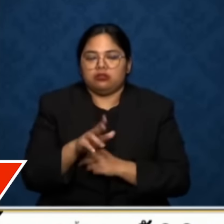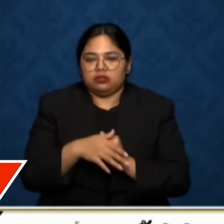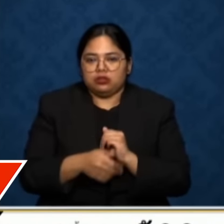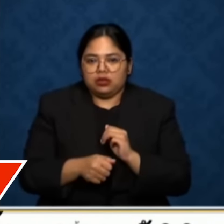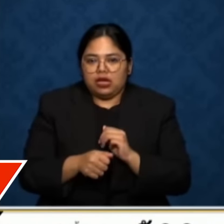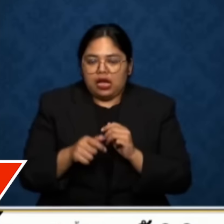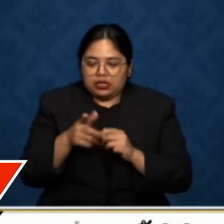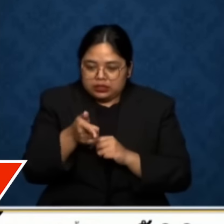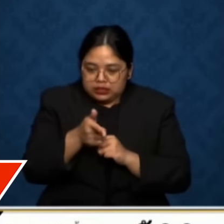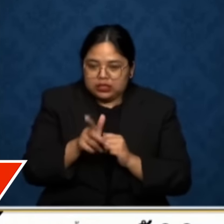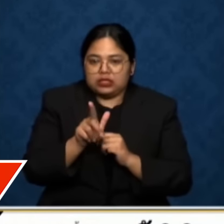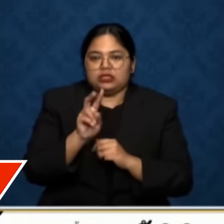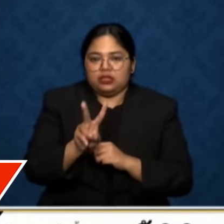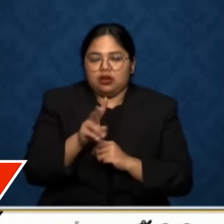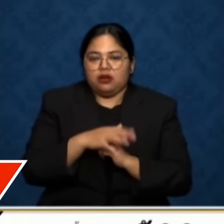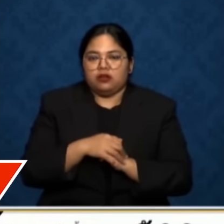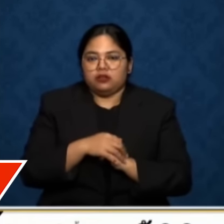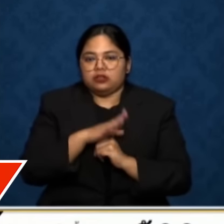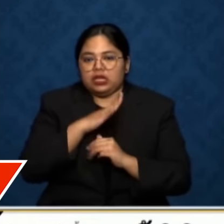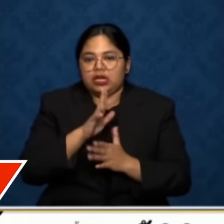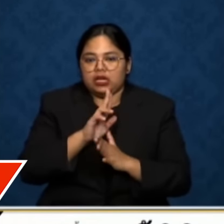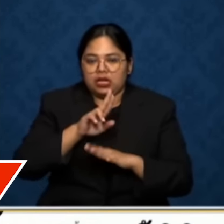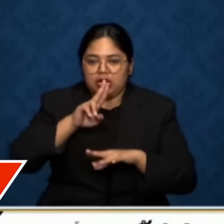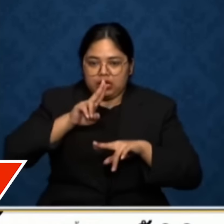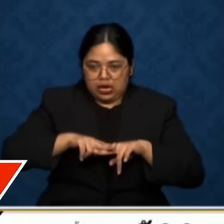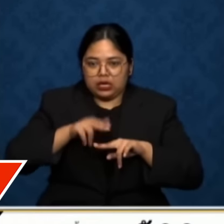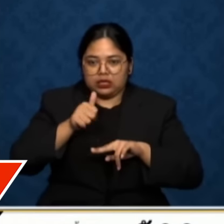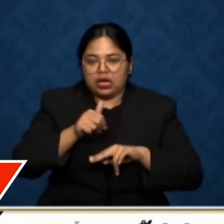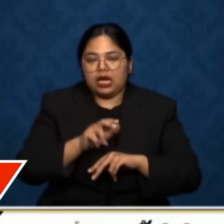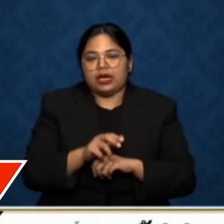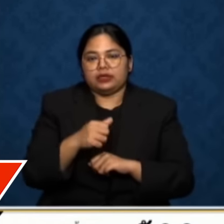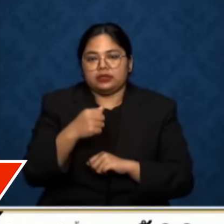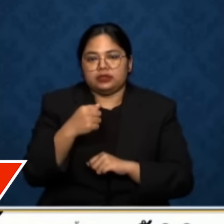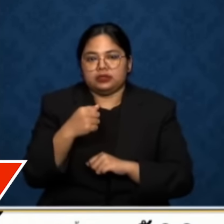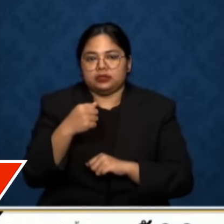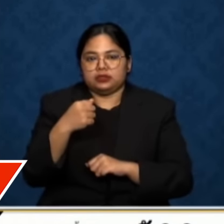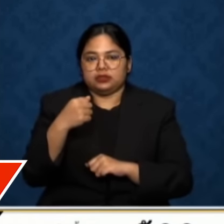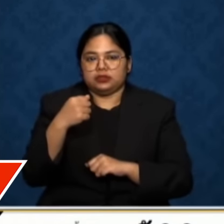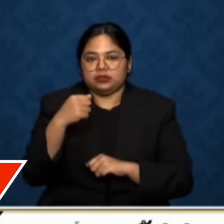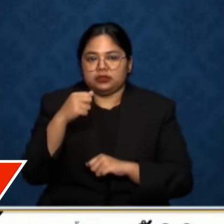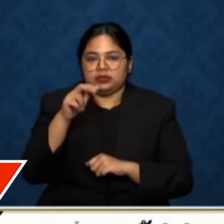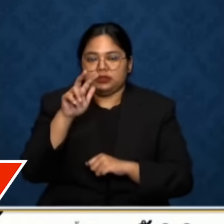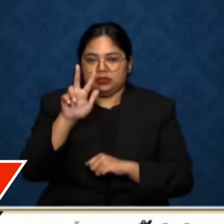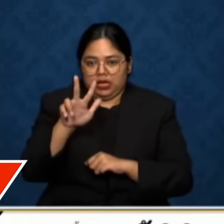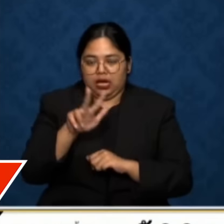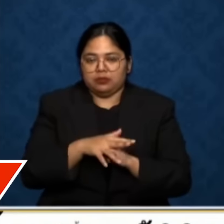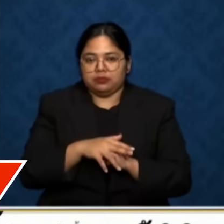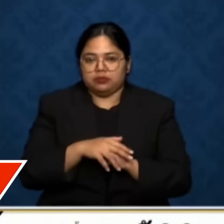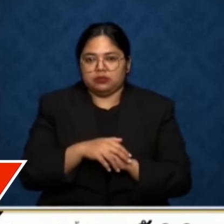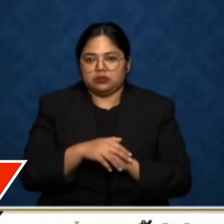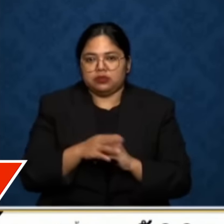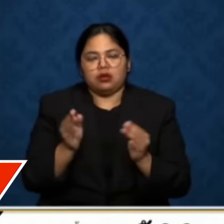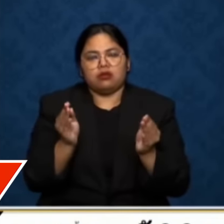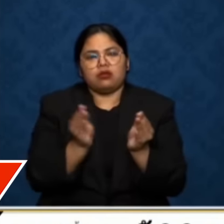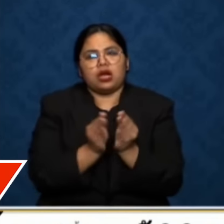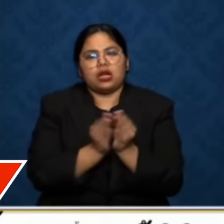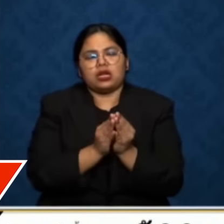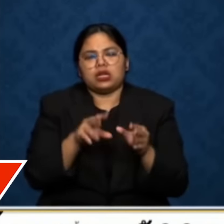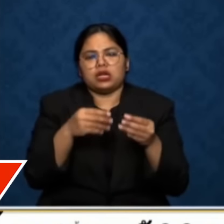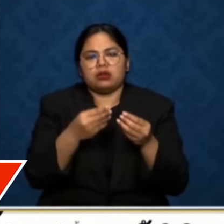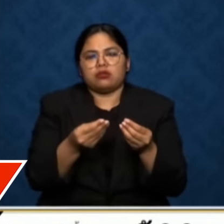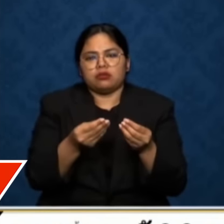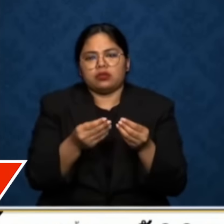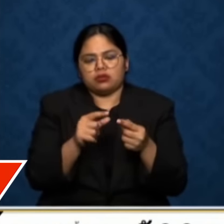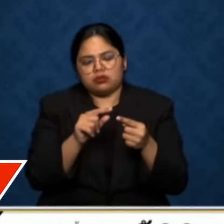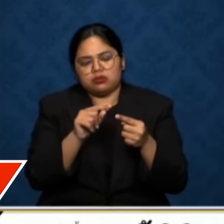แนนถ้านั่งได้เอาไปอีก3คะแนนต้องใช้อีก3คะแนนคือ7แต้มแล้วนะเหลืออีกแค่2แต้มจาก9แต้มท่านจะไปไว้ตรงไหนอ่ะ